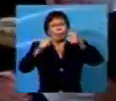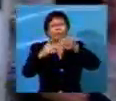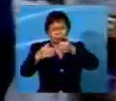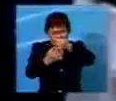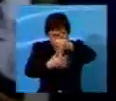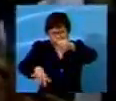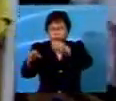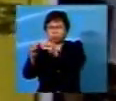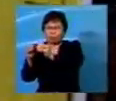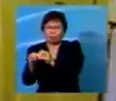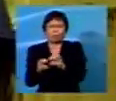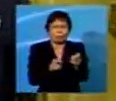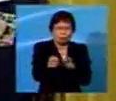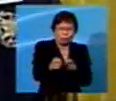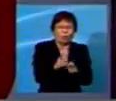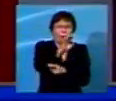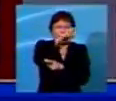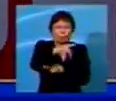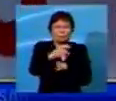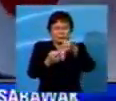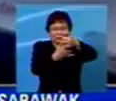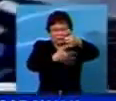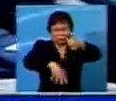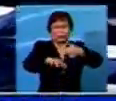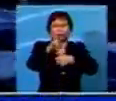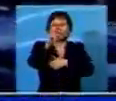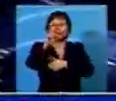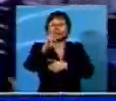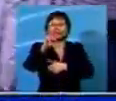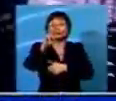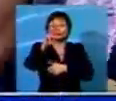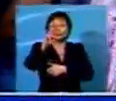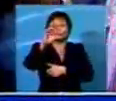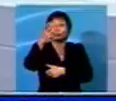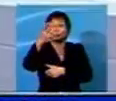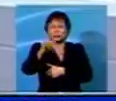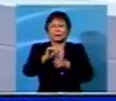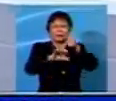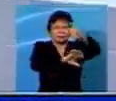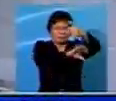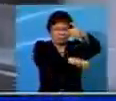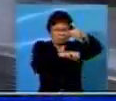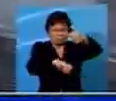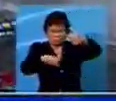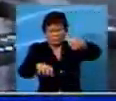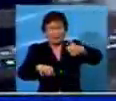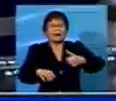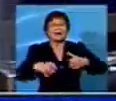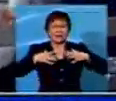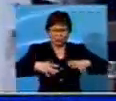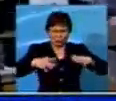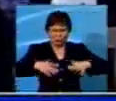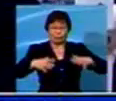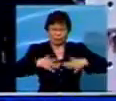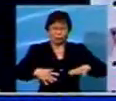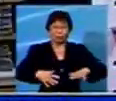ini menurut pengurus operasi cawangannya itu yuchi setiap outlet mengetengahkan konsep gaya hidup terkini lebih